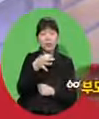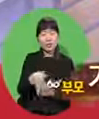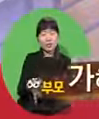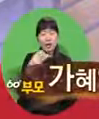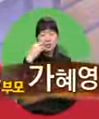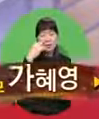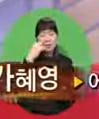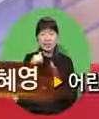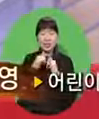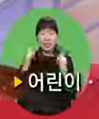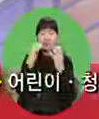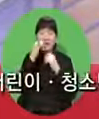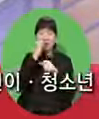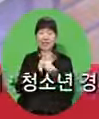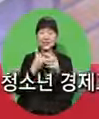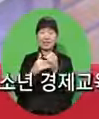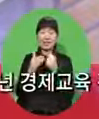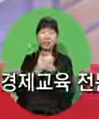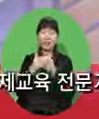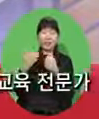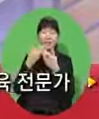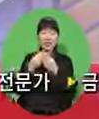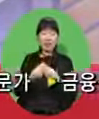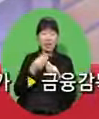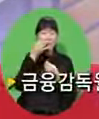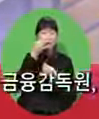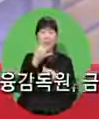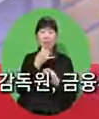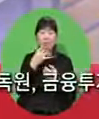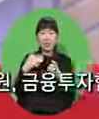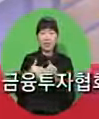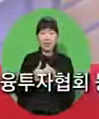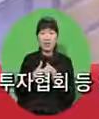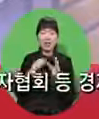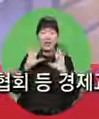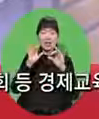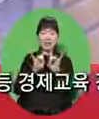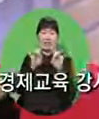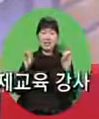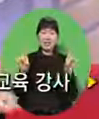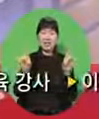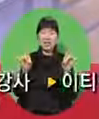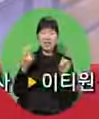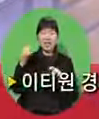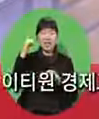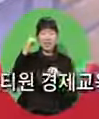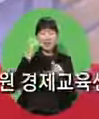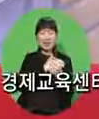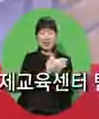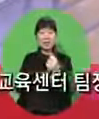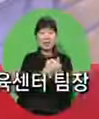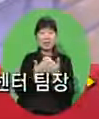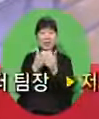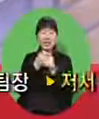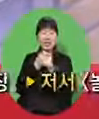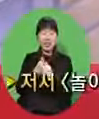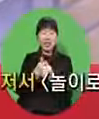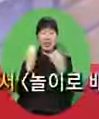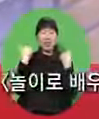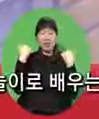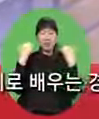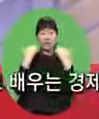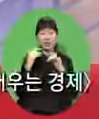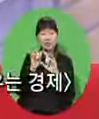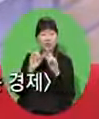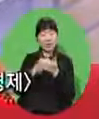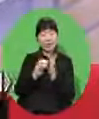되냐라고 궁금해하시는 분들이 많으셔서 제가 예를 들어드린 거고요. 아, 네네. 아이들마다 뭐 지적 능력 발달 상황이나 또 발육 속도가 다르기